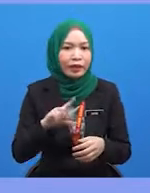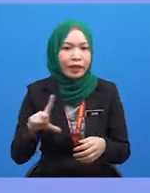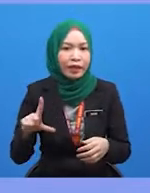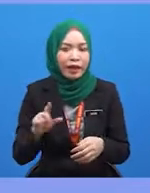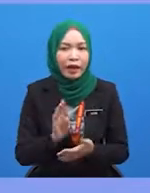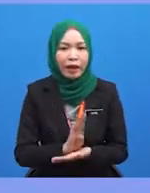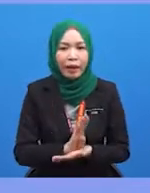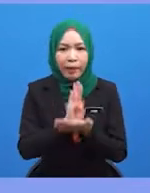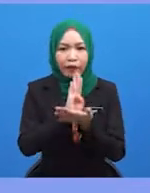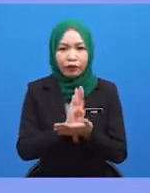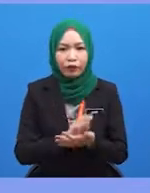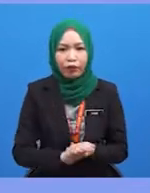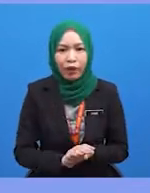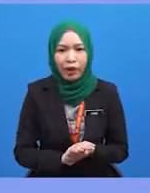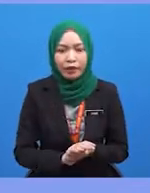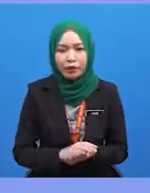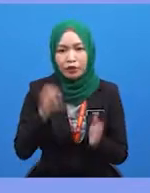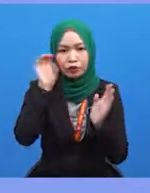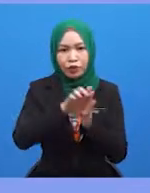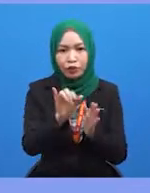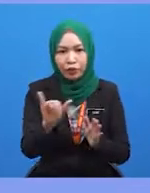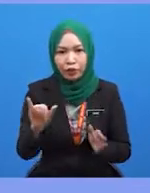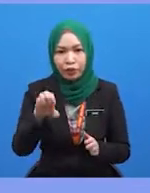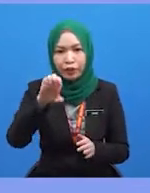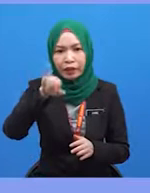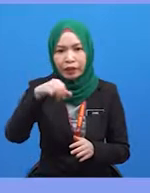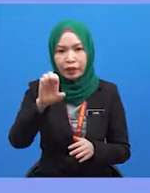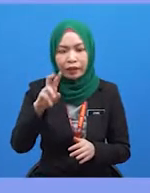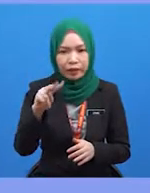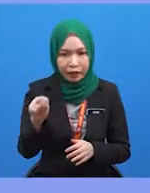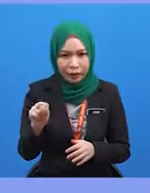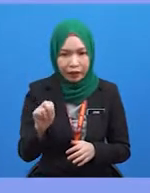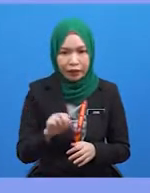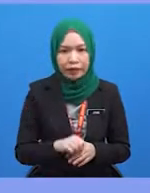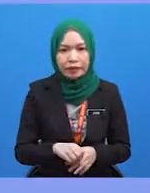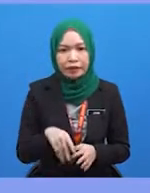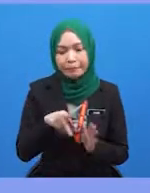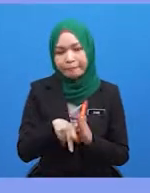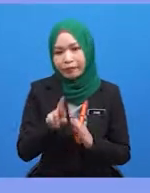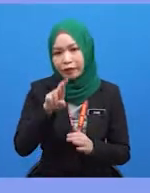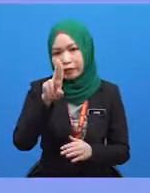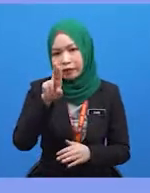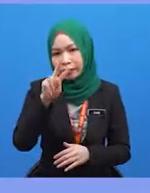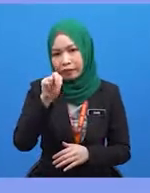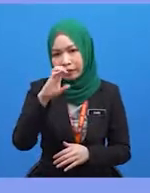Contohnya, seperti ejen, peruncit atau pemborong.